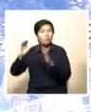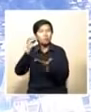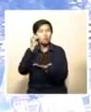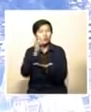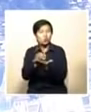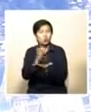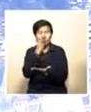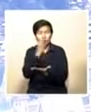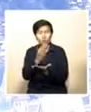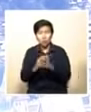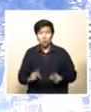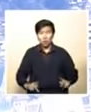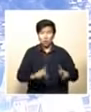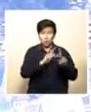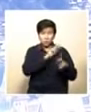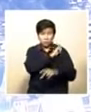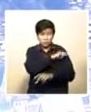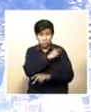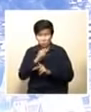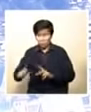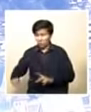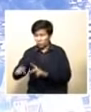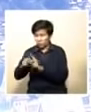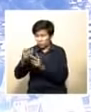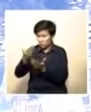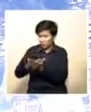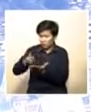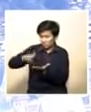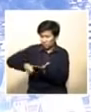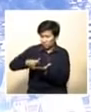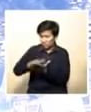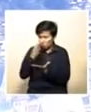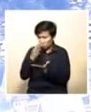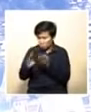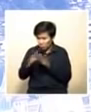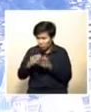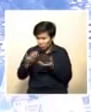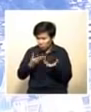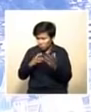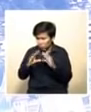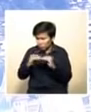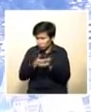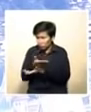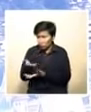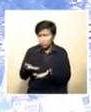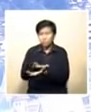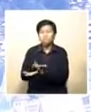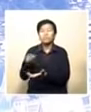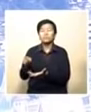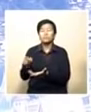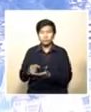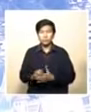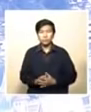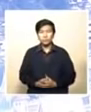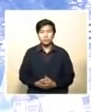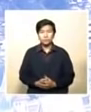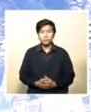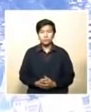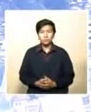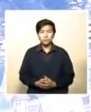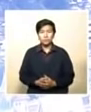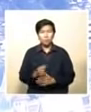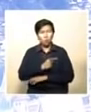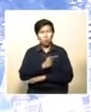อีกประเด็นหนึ่งที่จะเรียนต่อไปในวันนี้ที่ได้มีการประชุมกันก็คือการควบคุมสินค้าบางตัวเช่นไ